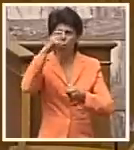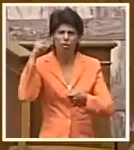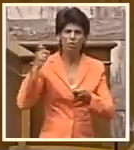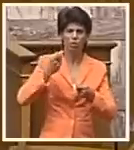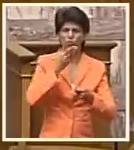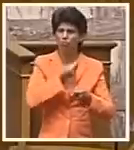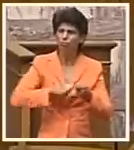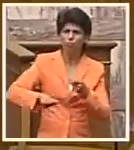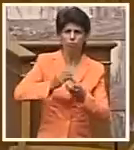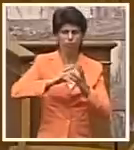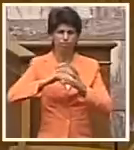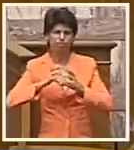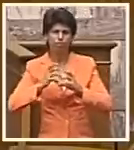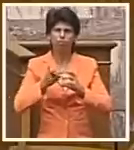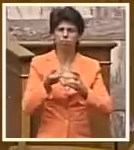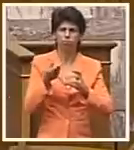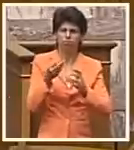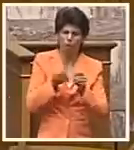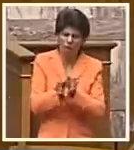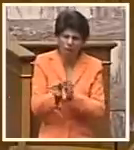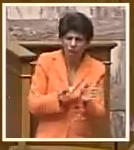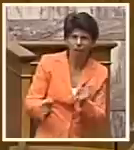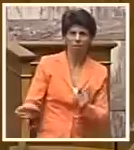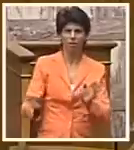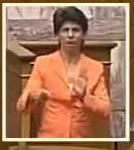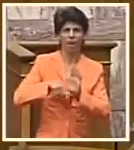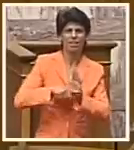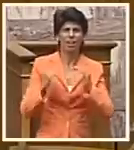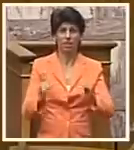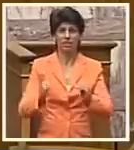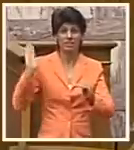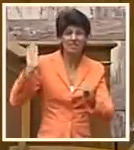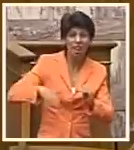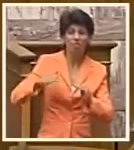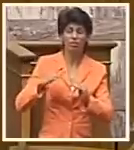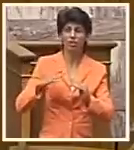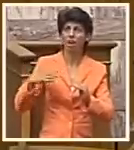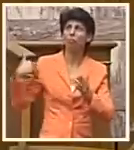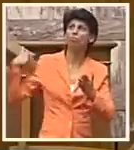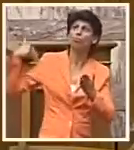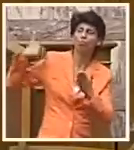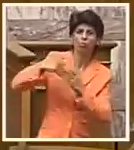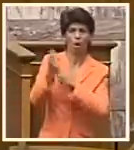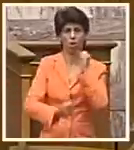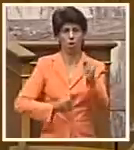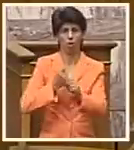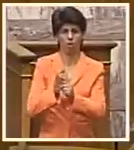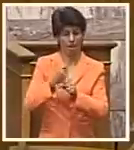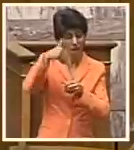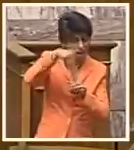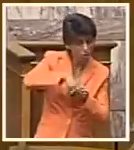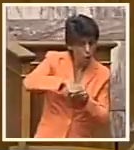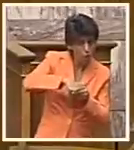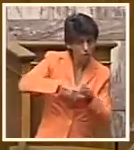πολύπλοκη, πρωτόγνωρη και απαιτητική κατάσταση των τελευταίων δεκαετιών και εντός και